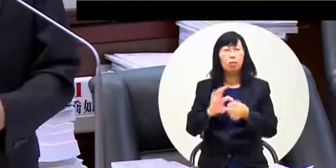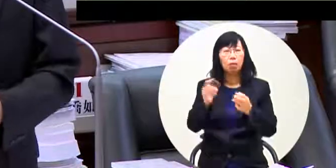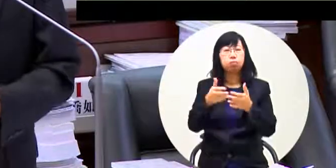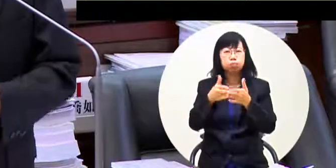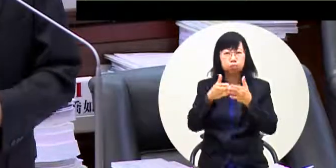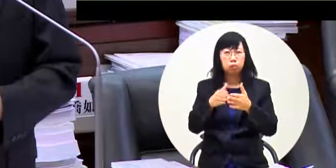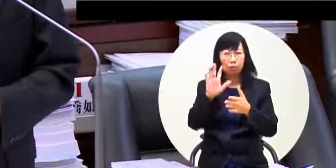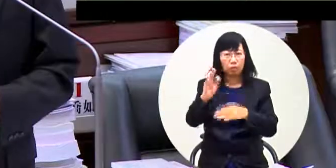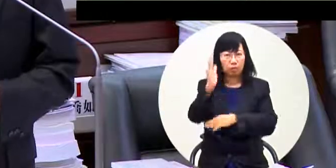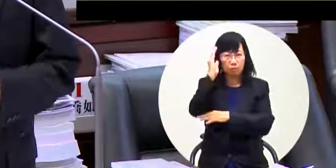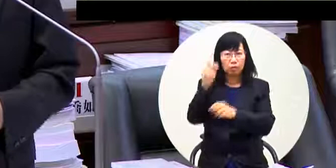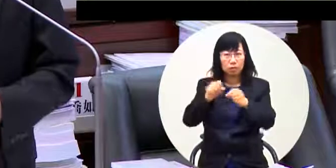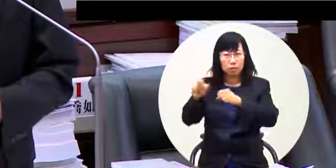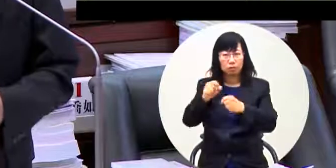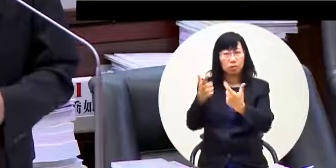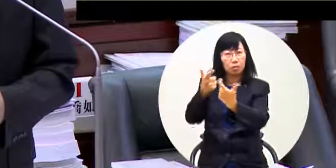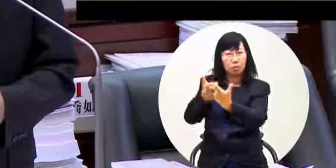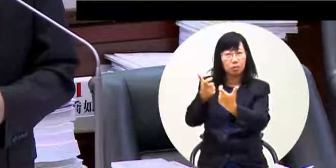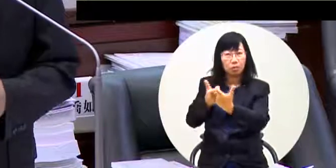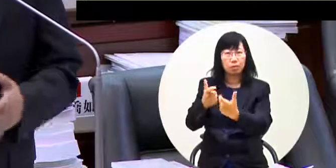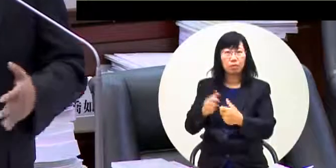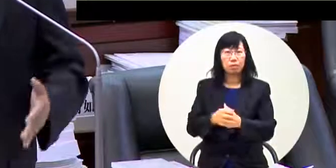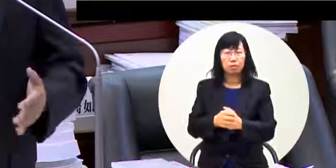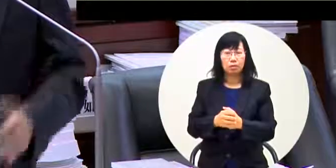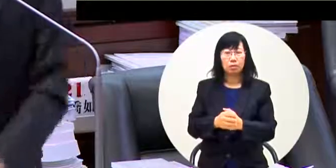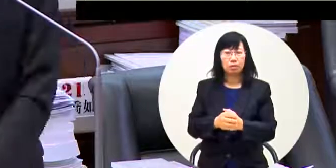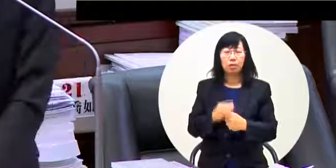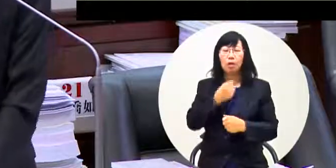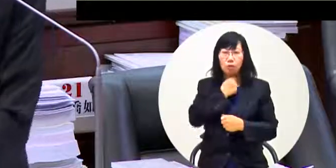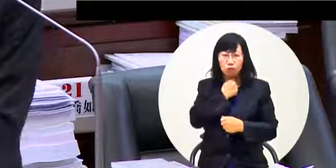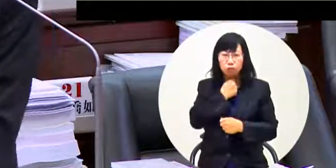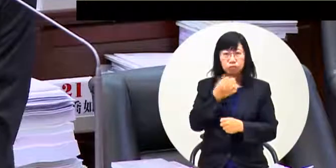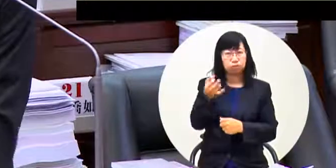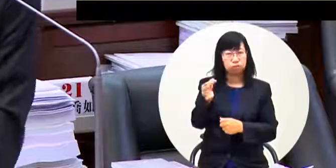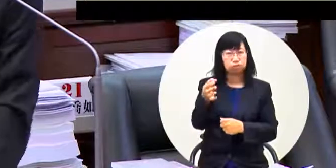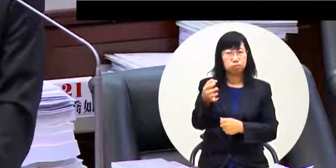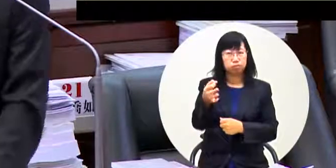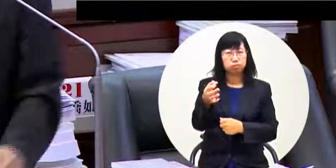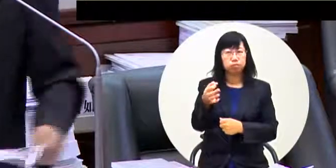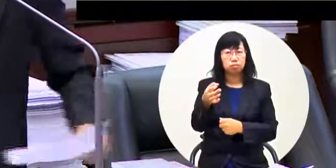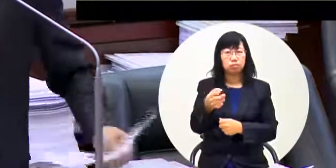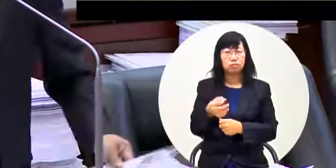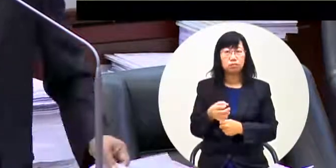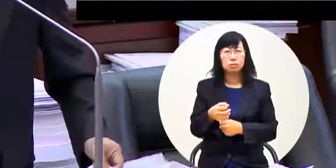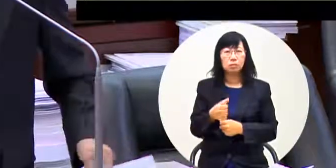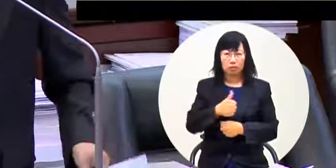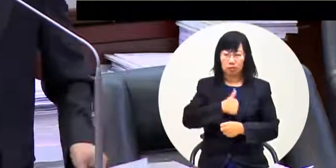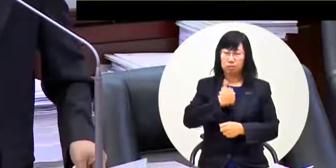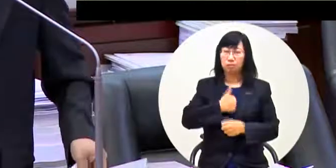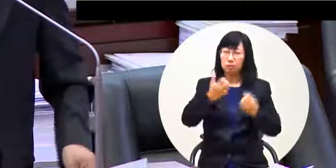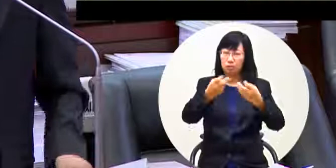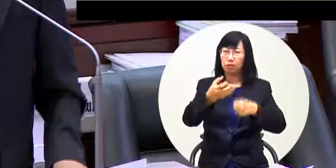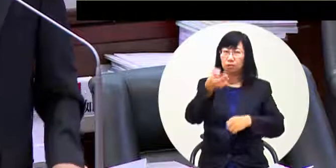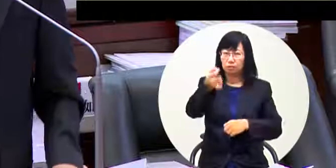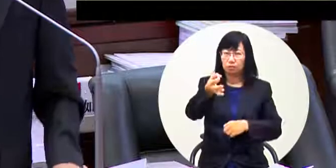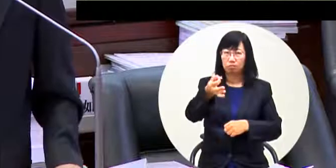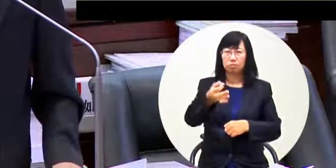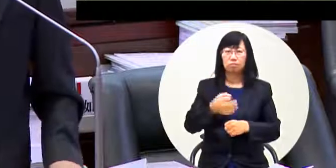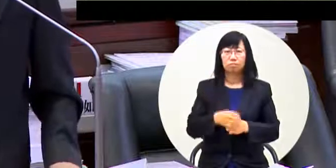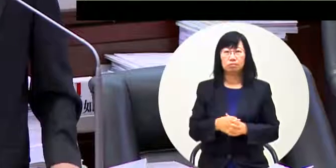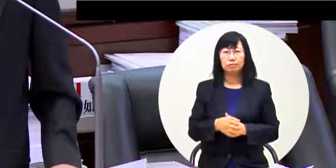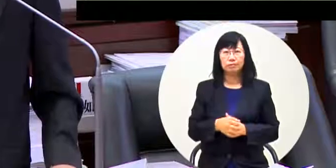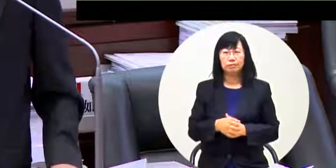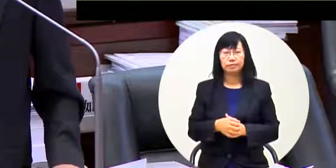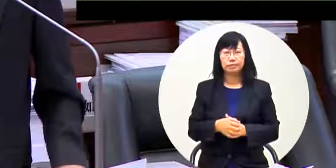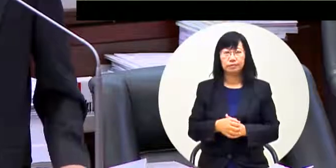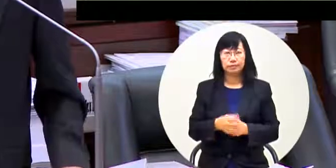之，它是需要一个钱，中共一句是钱。那这是第三个建议。那我